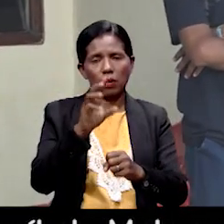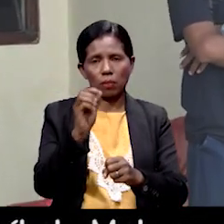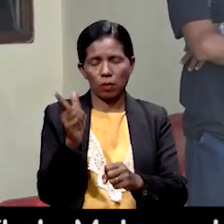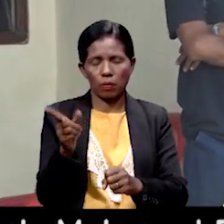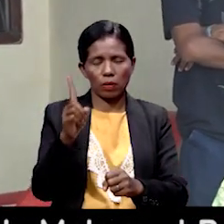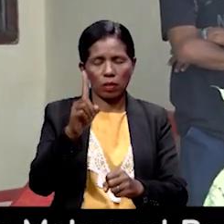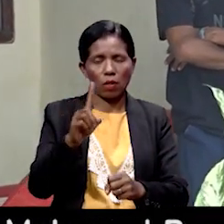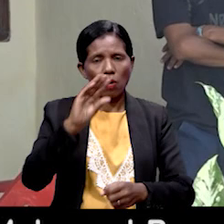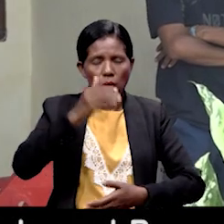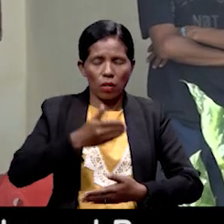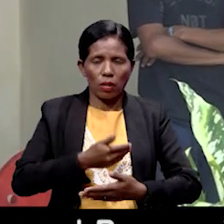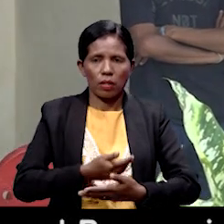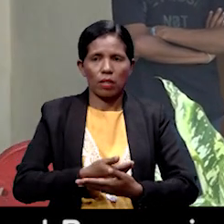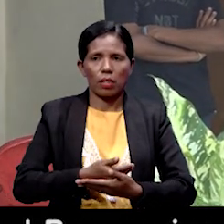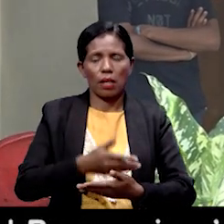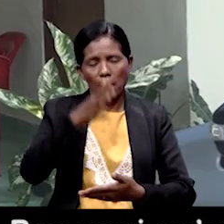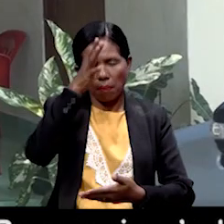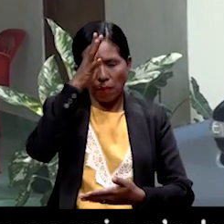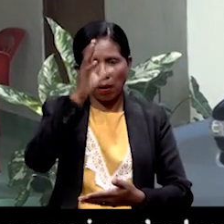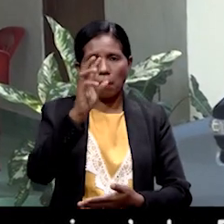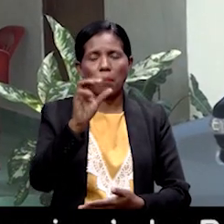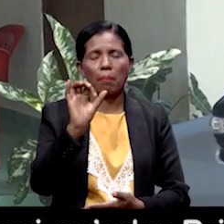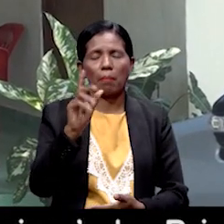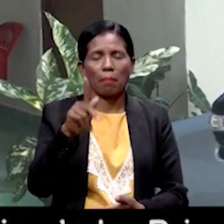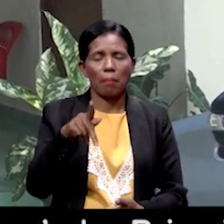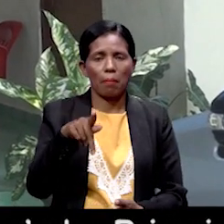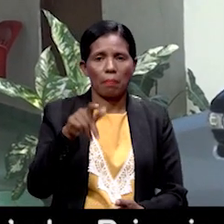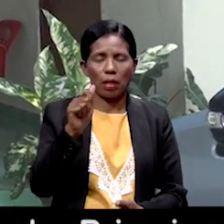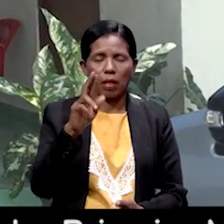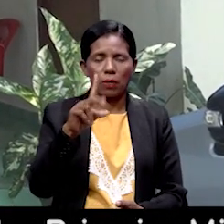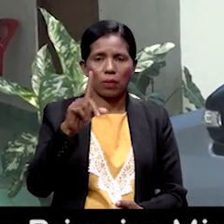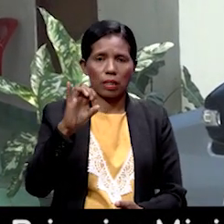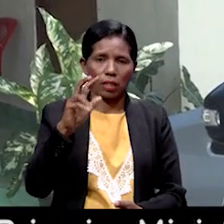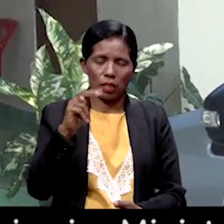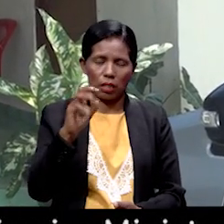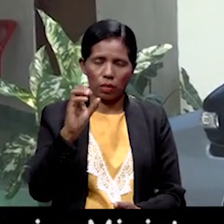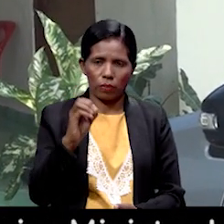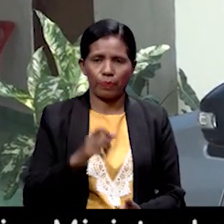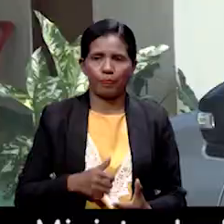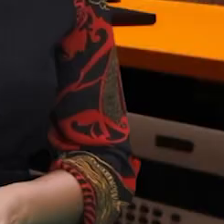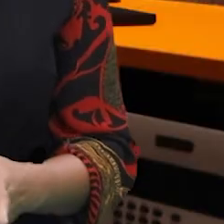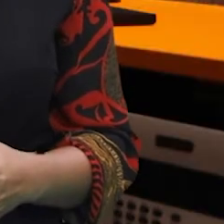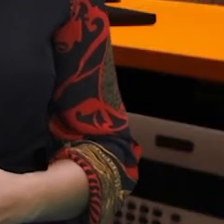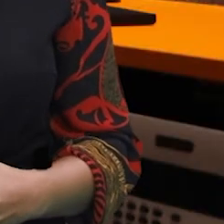Fidelia Fetli no Paulino da Silva Leopoldina de Carvalho Lamberto da Silva GMN.